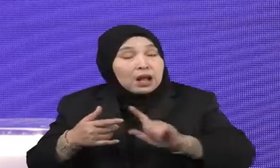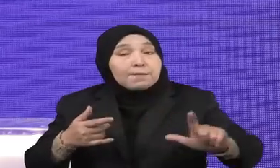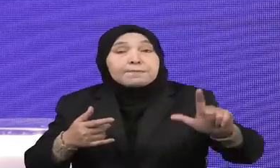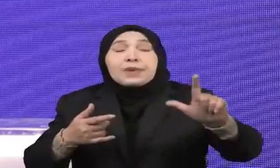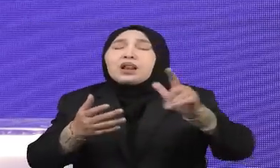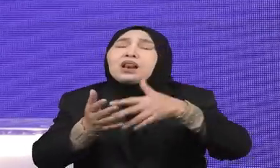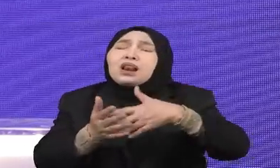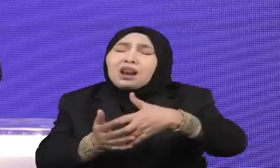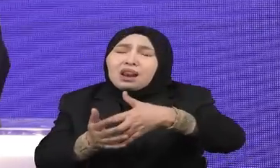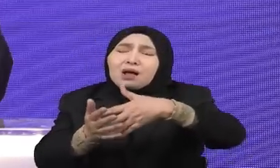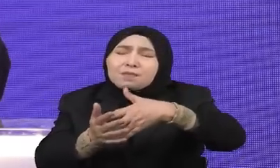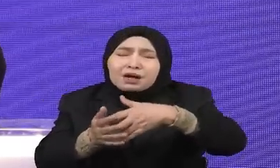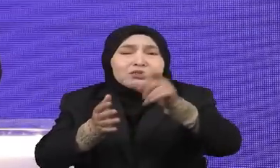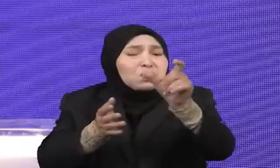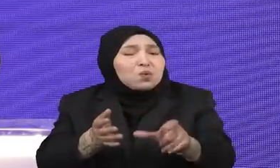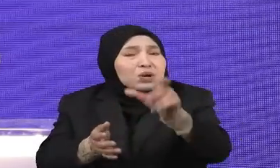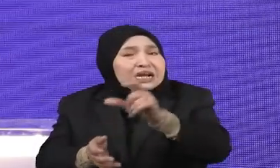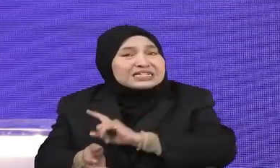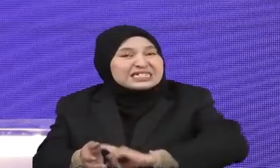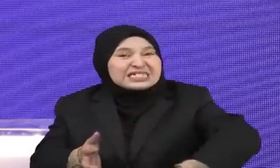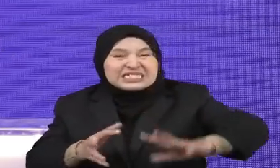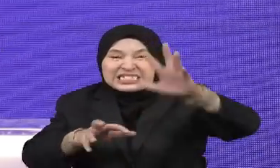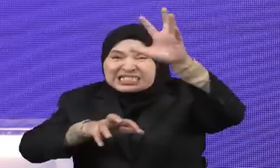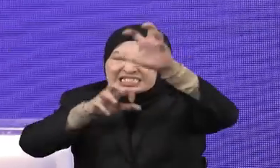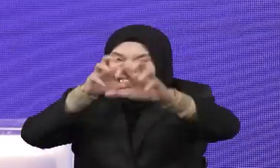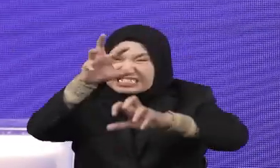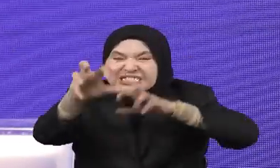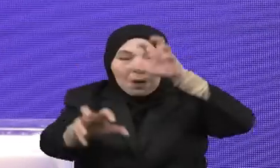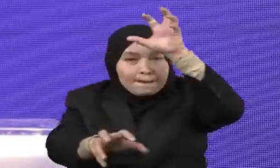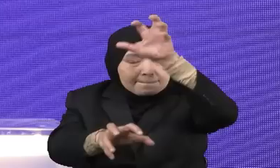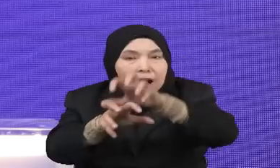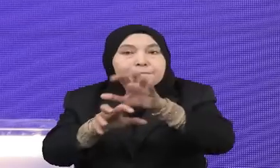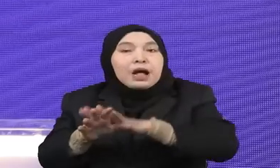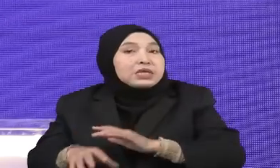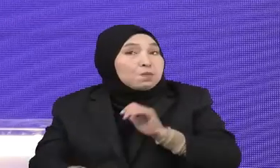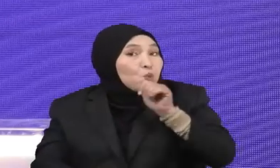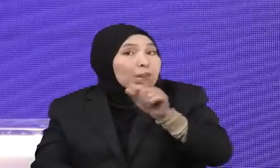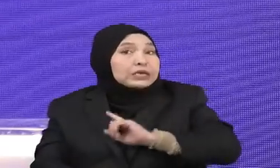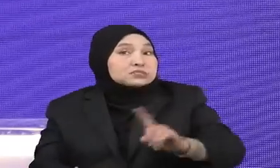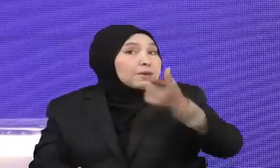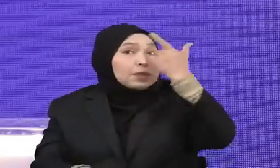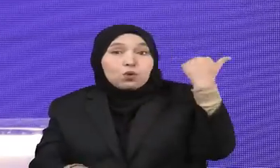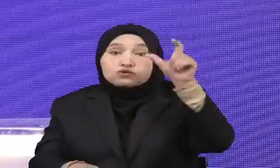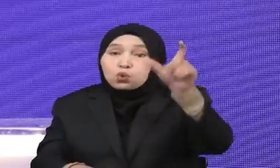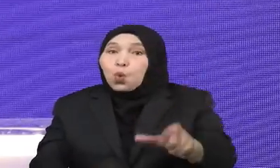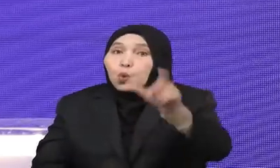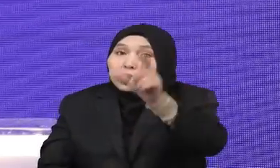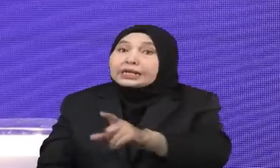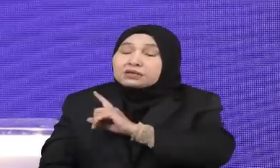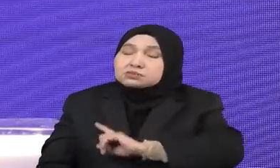lemahnya umat Islam akan cakar ataupun di kerumun oleh umat bukan Islam karena umat Islam